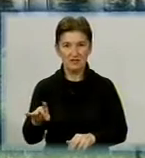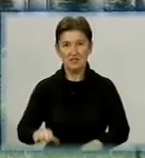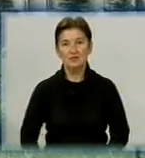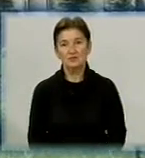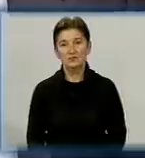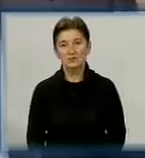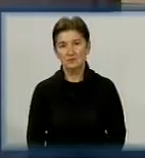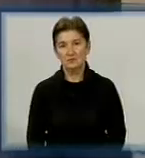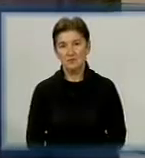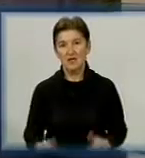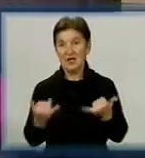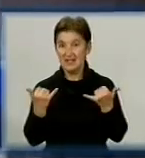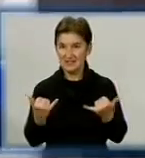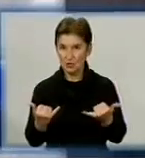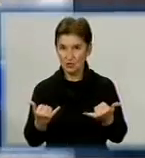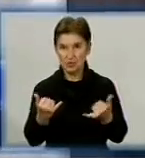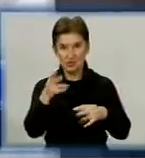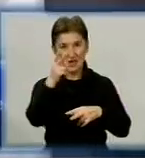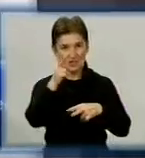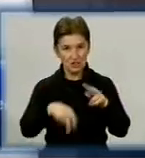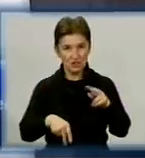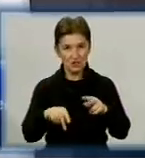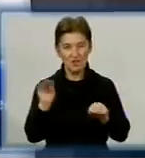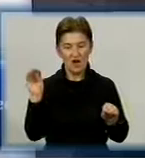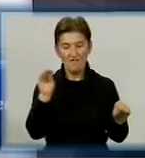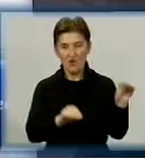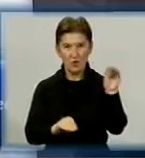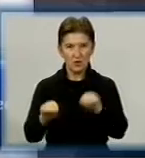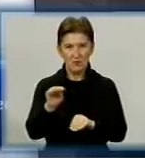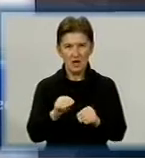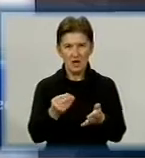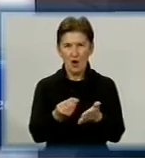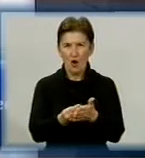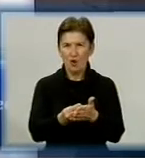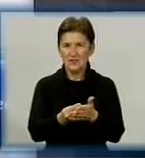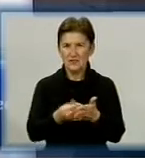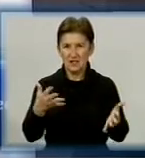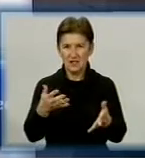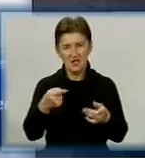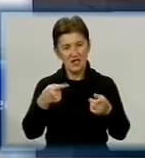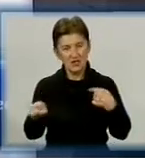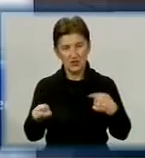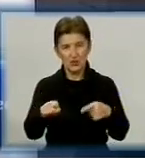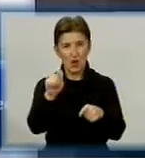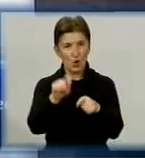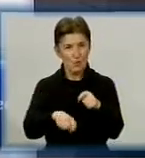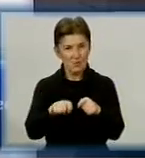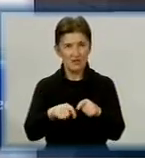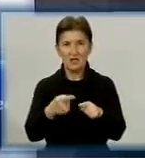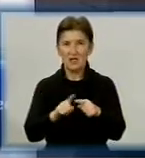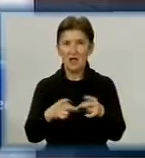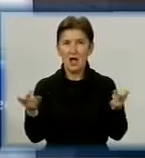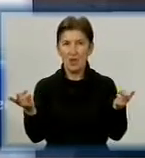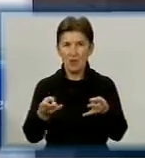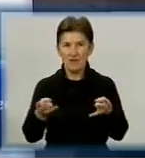Сьогодні закінчується формування оцінної і інших комісій, які повинні існувати для